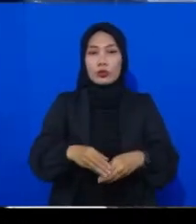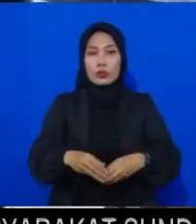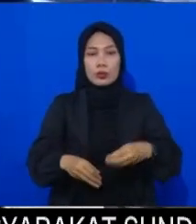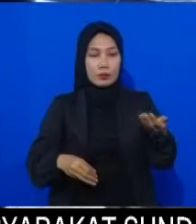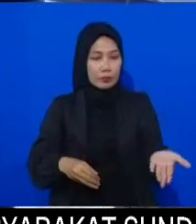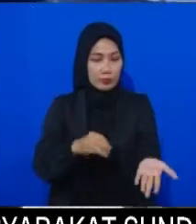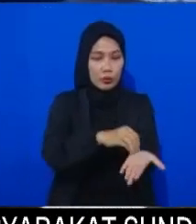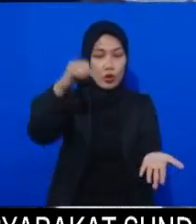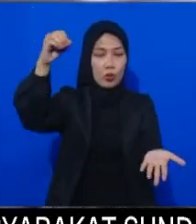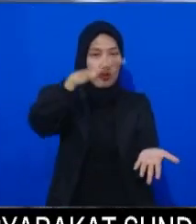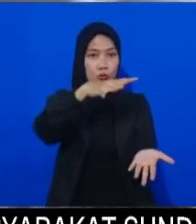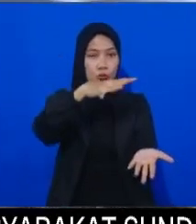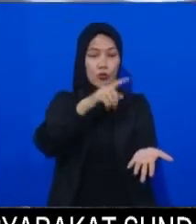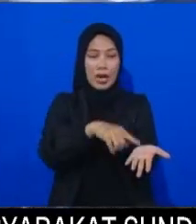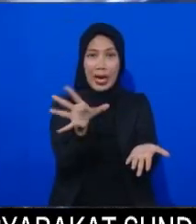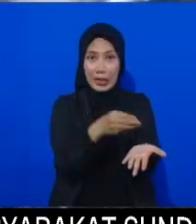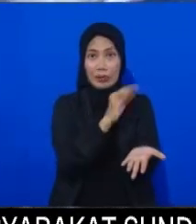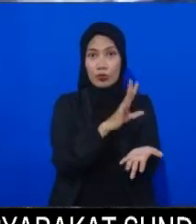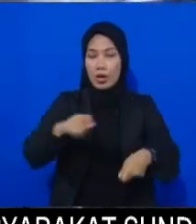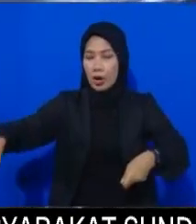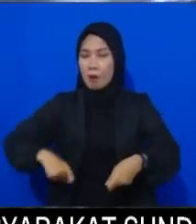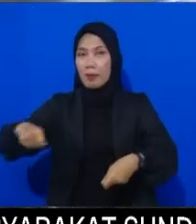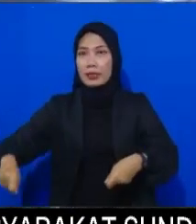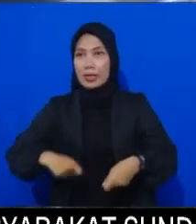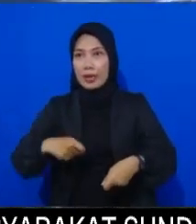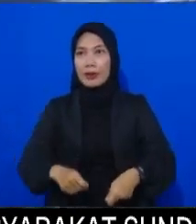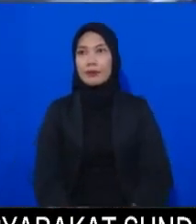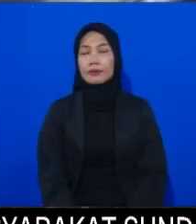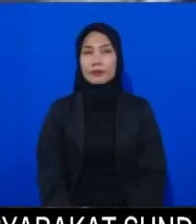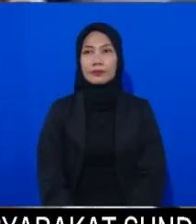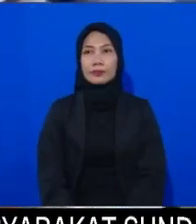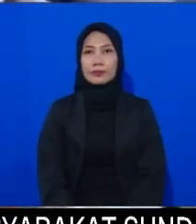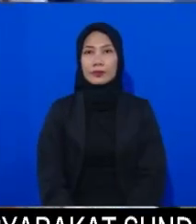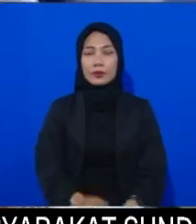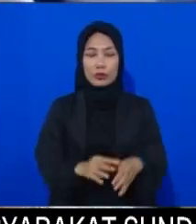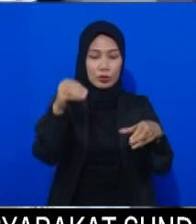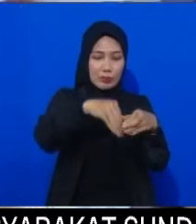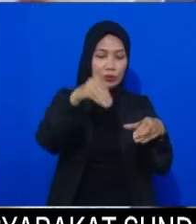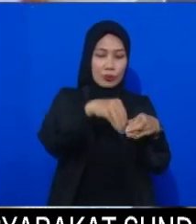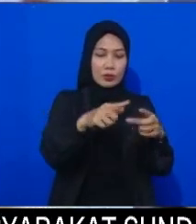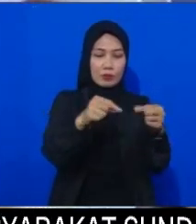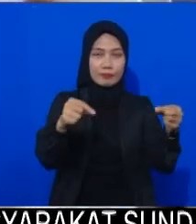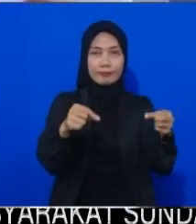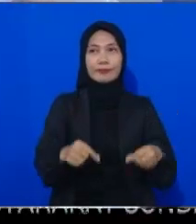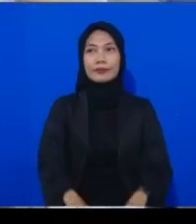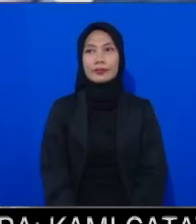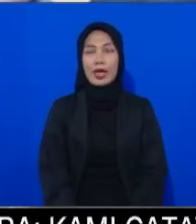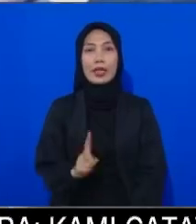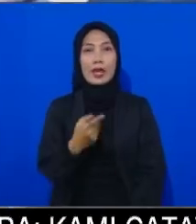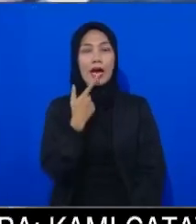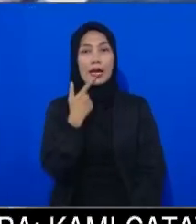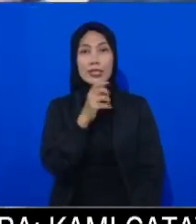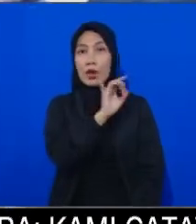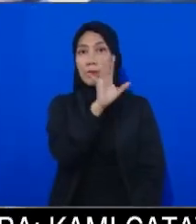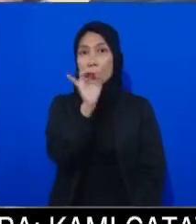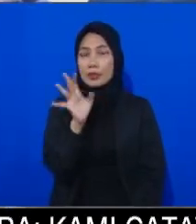digoreng di atas wajan tahap selanjutnya di packing sesuai varian rasa tanya rasa original terdapat